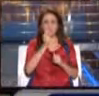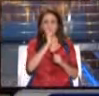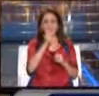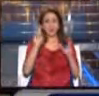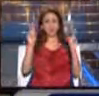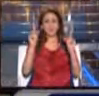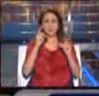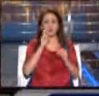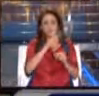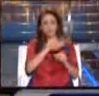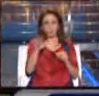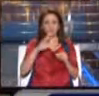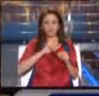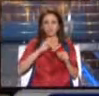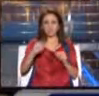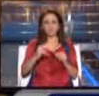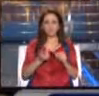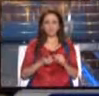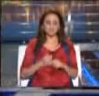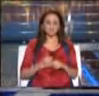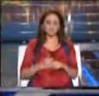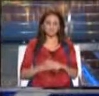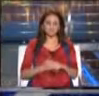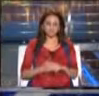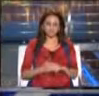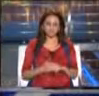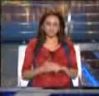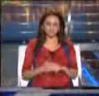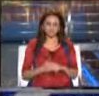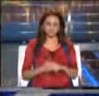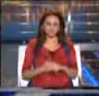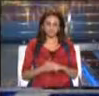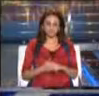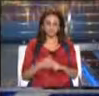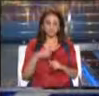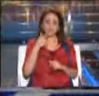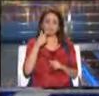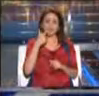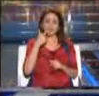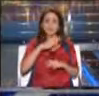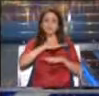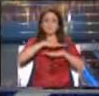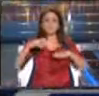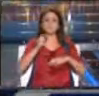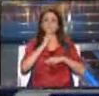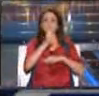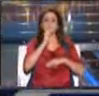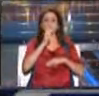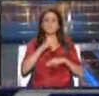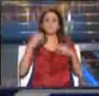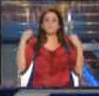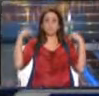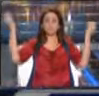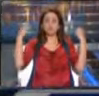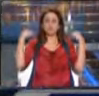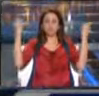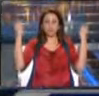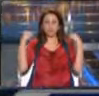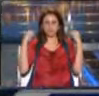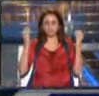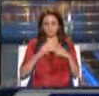لما أنا لا يجي يعني نيجي لأصحاب المنابر المرئية الإعلامية الرياضية صراحة